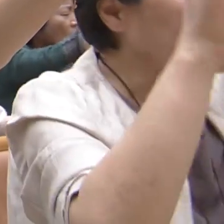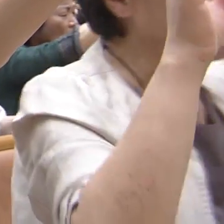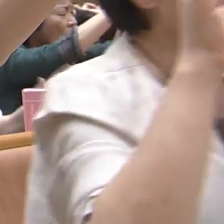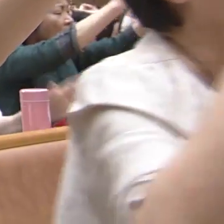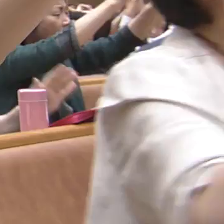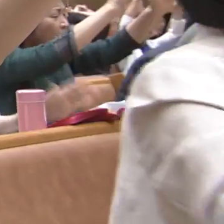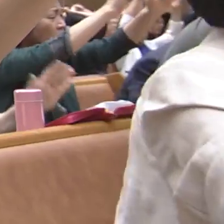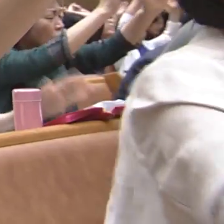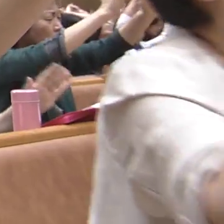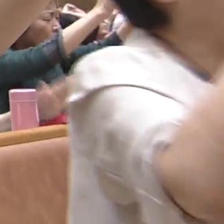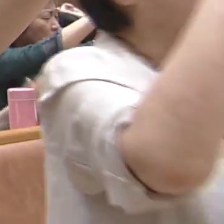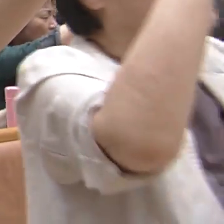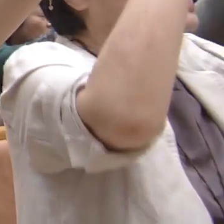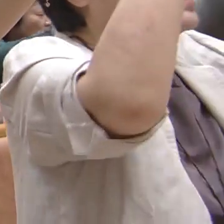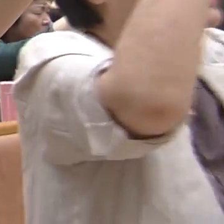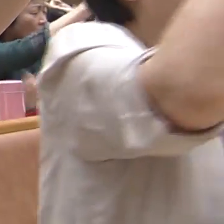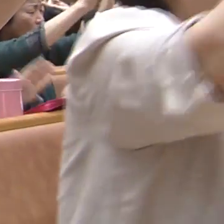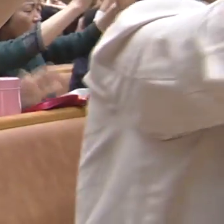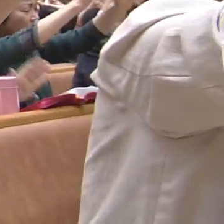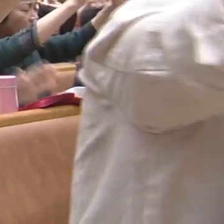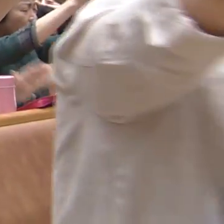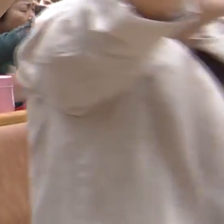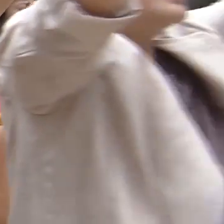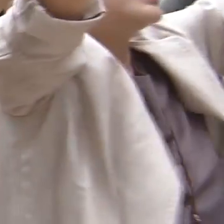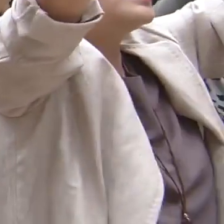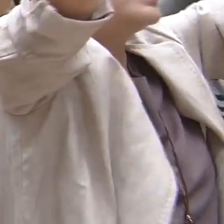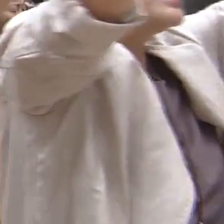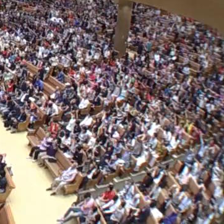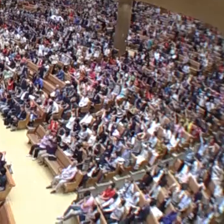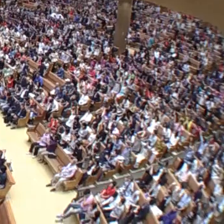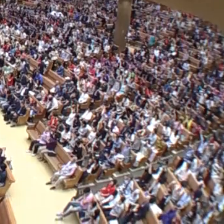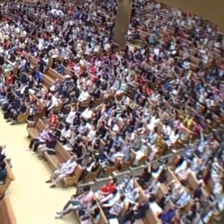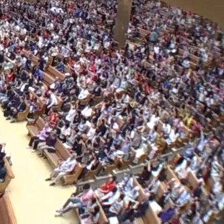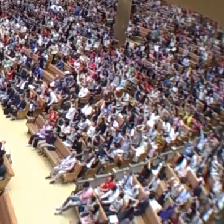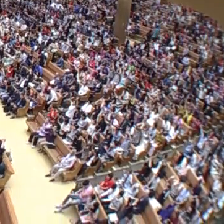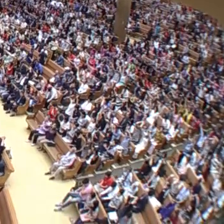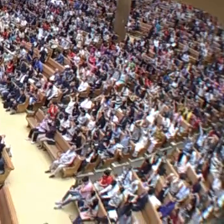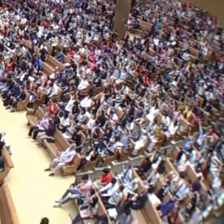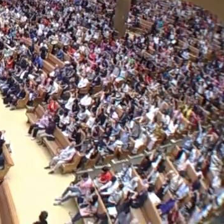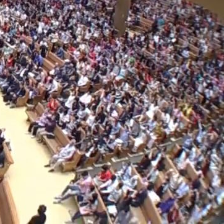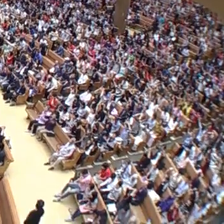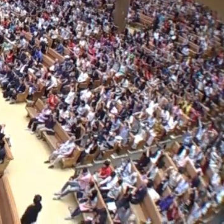이겨 승리할 수 있도록 우리 주님 역사하시고 인도하여 주시옵소서. 죄를 짓는 자는